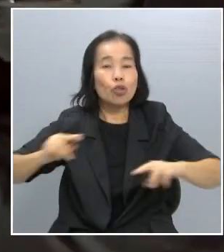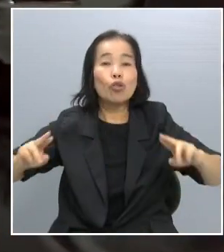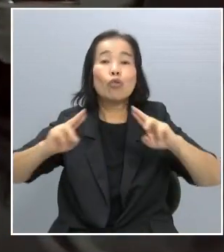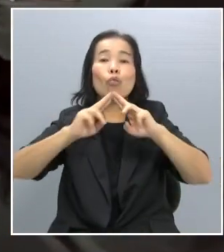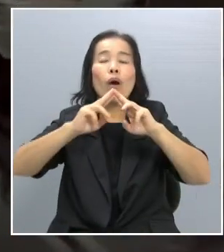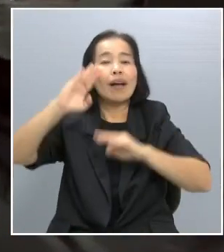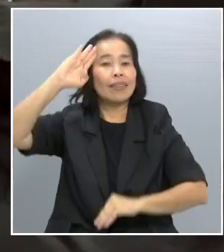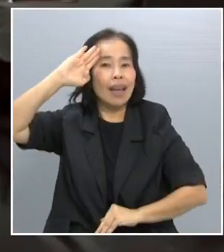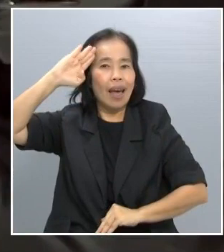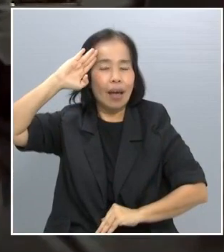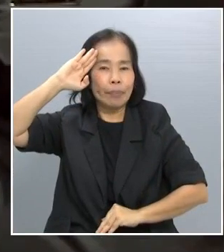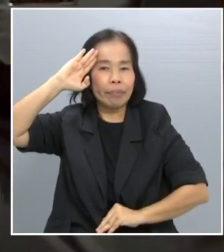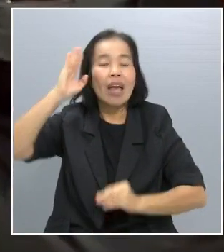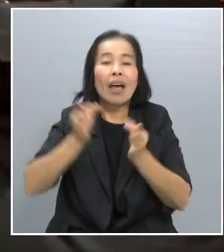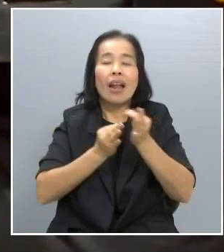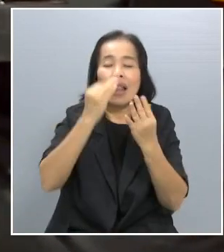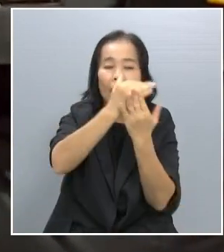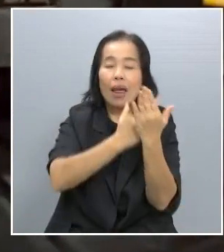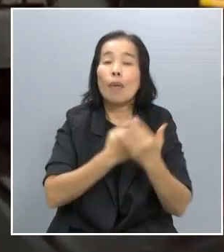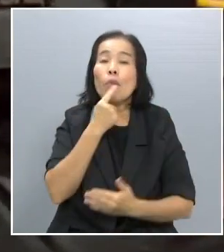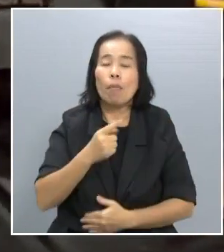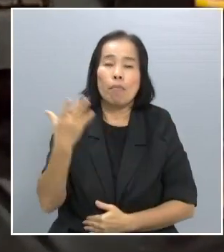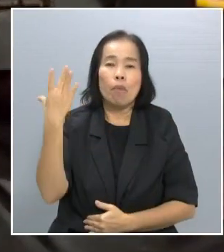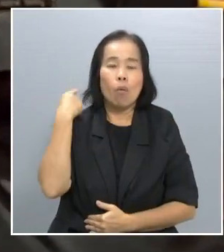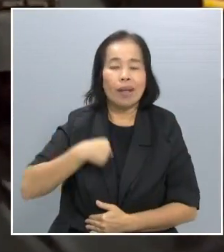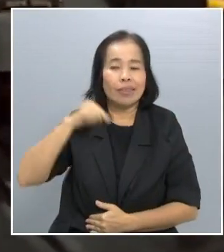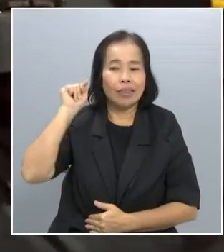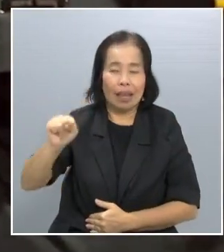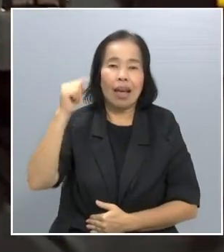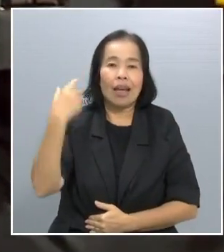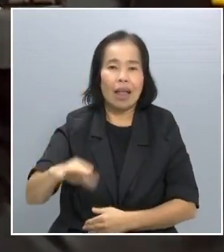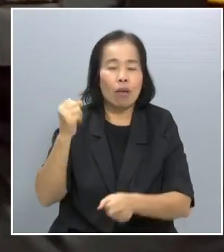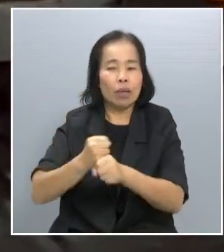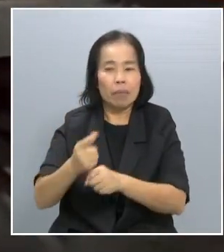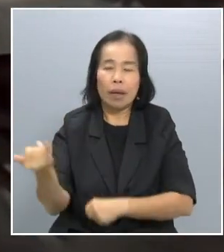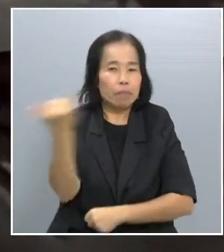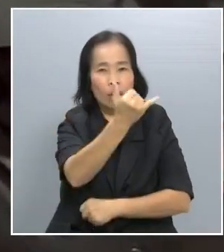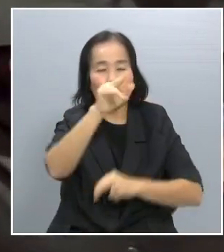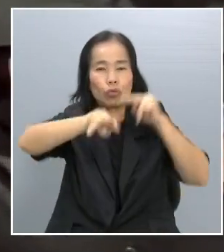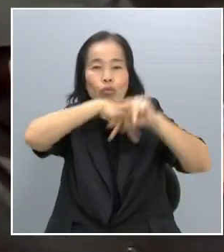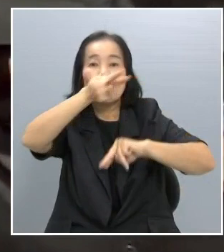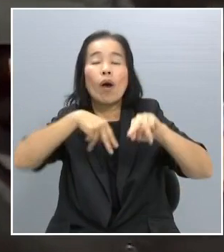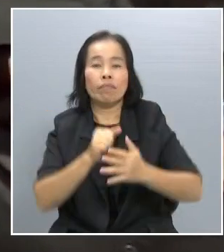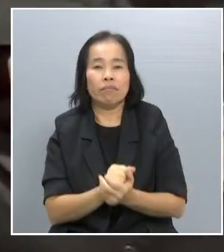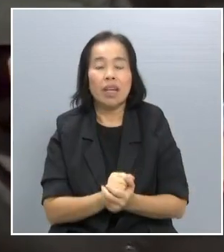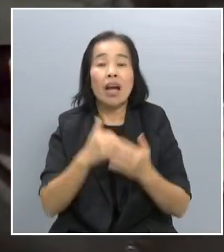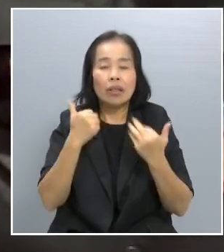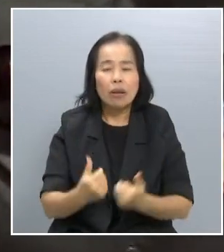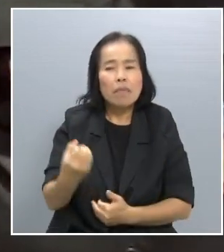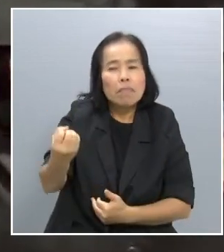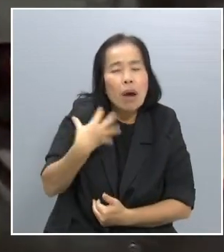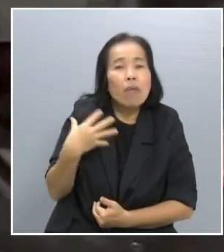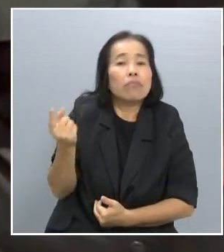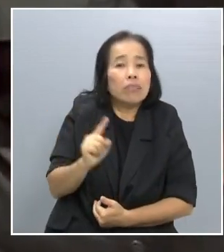งกลาโหมนะฮะระบุบอกว่าเมื่อวานนี้ได้สั่งการให้หน่วยงานที่เกี่ยวข้องเข้าไปตรวจสอบอย่างละเอียดซึ่งในเบื้องต้นครับได้รับแจ้งว่า